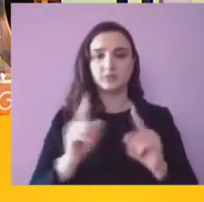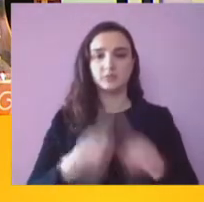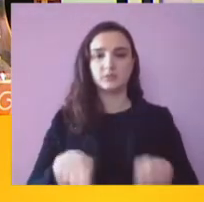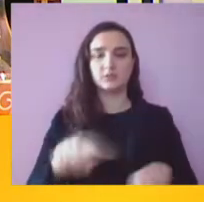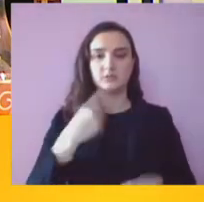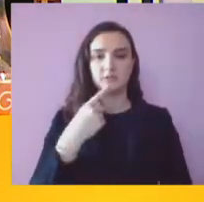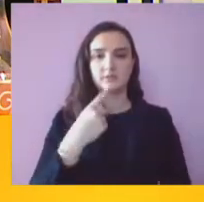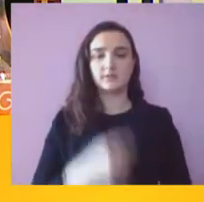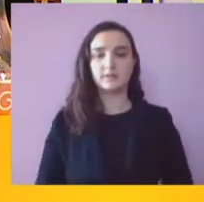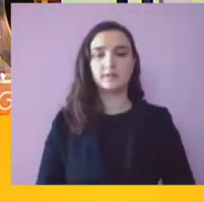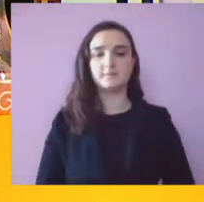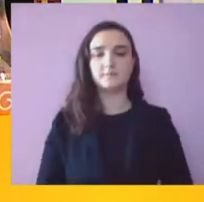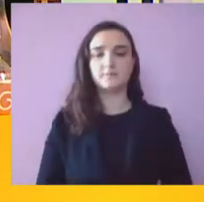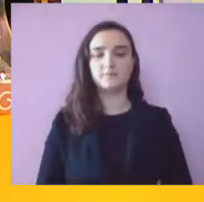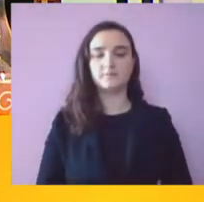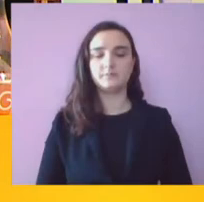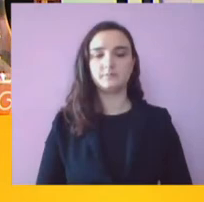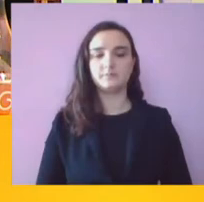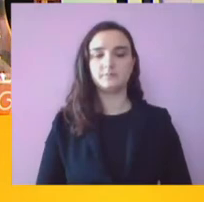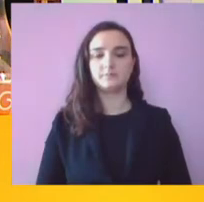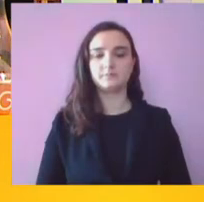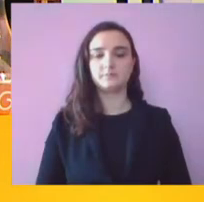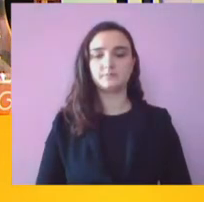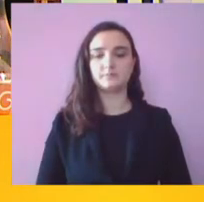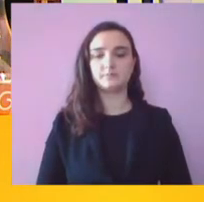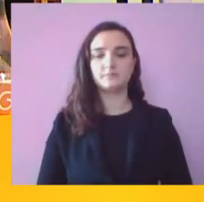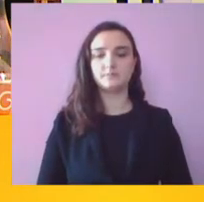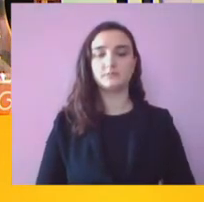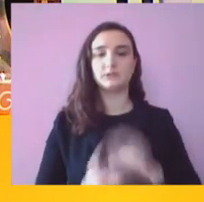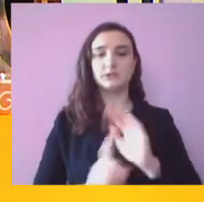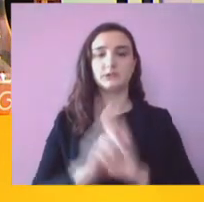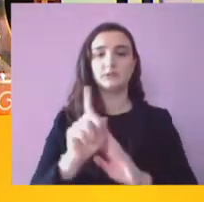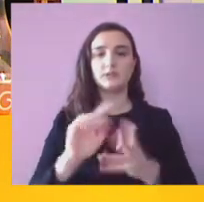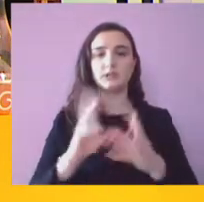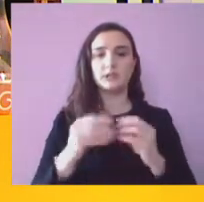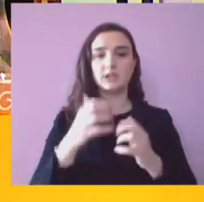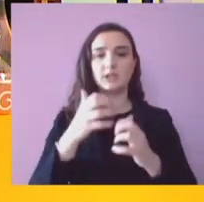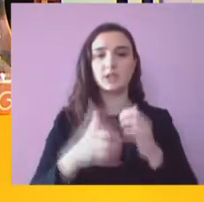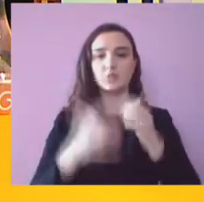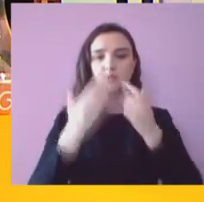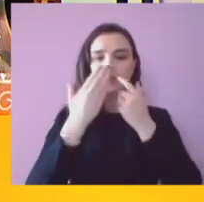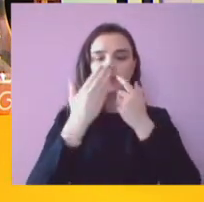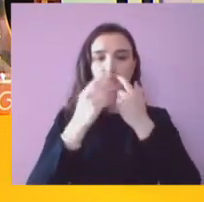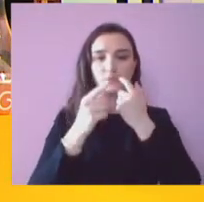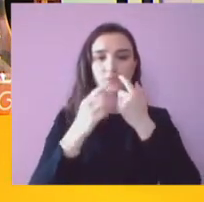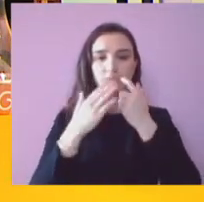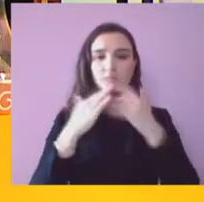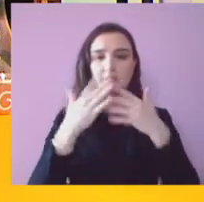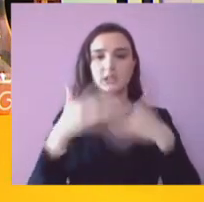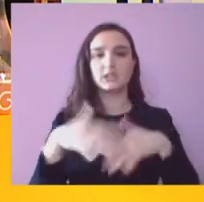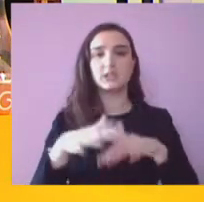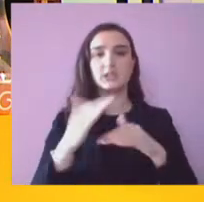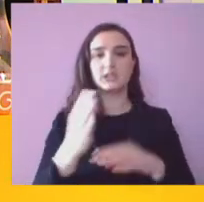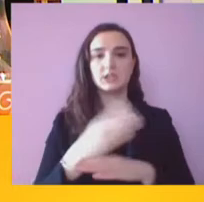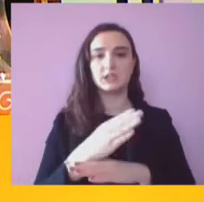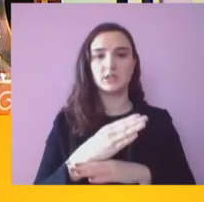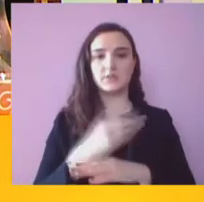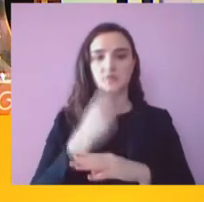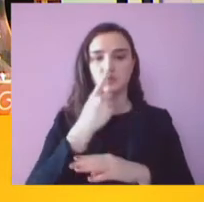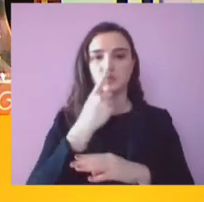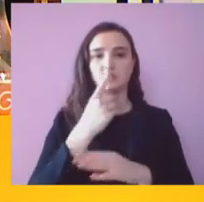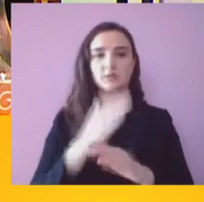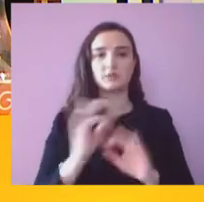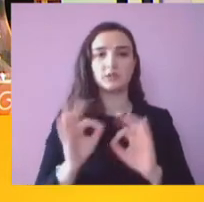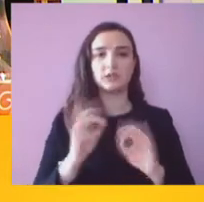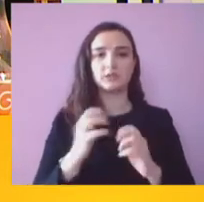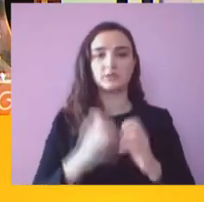გავიმეორებ. დაიწყეთ ყველაზე ნეიტრალური სუნი აქვს ხოლმე მდინარის თევზს, განსხვავებით